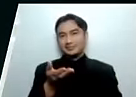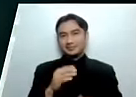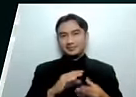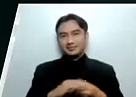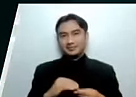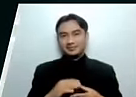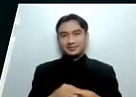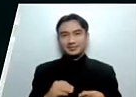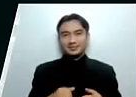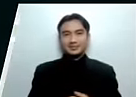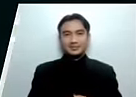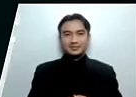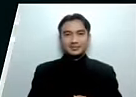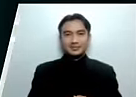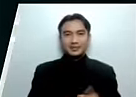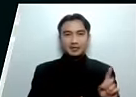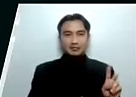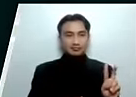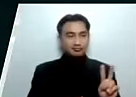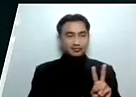Katok, sabay, takbo.